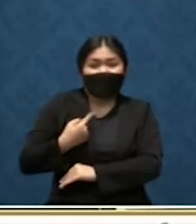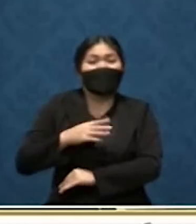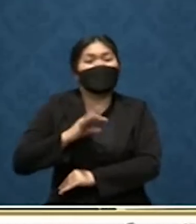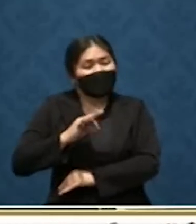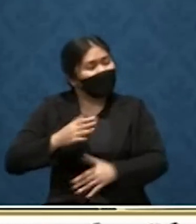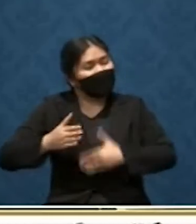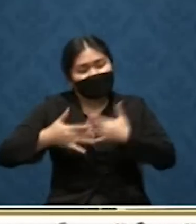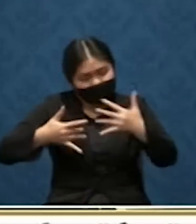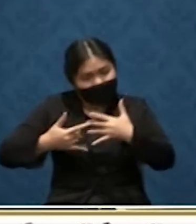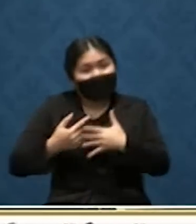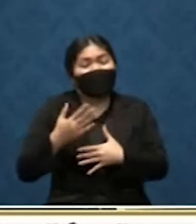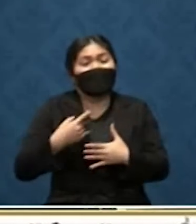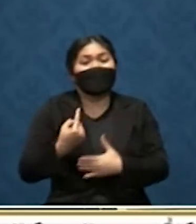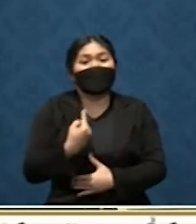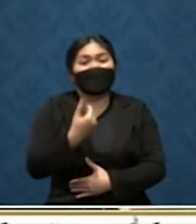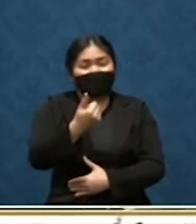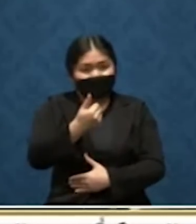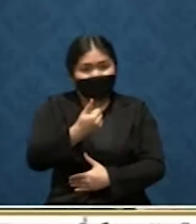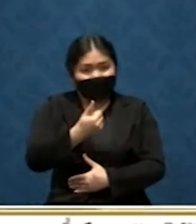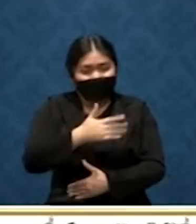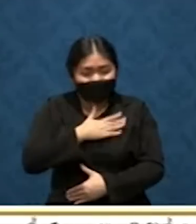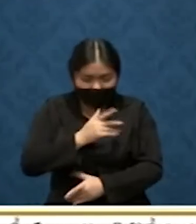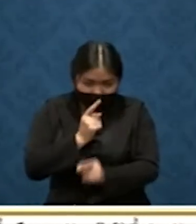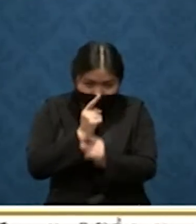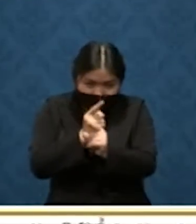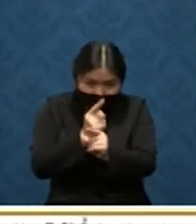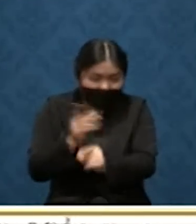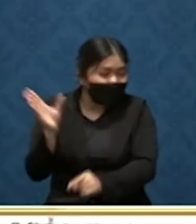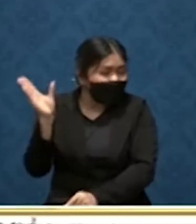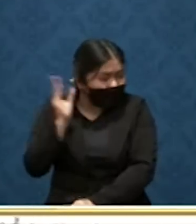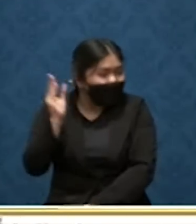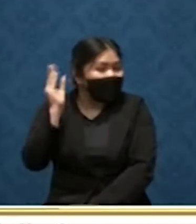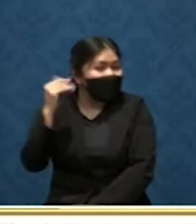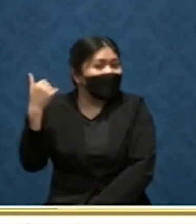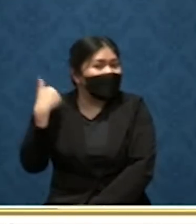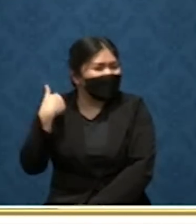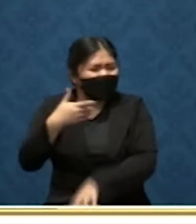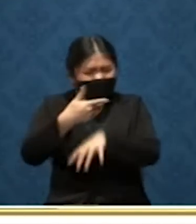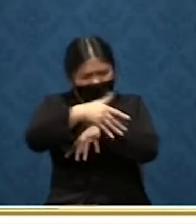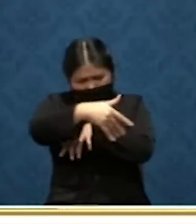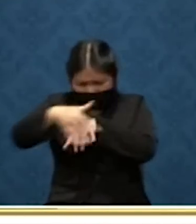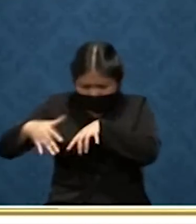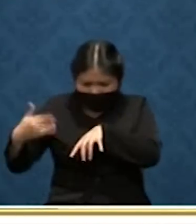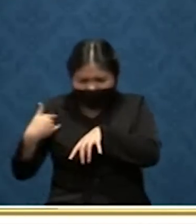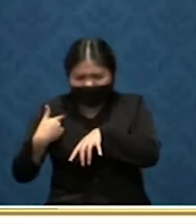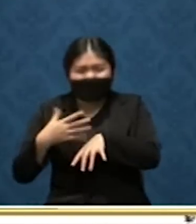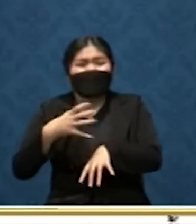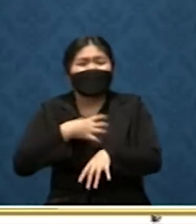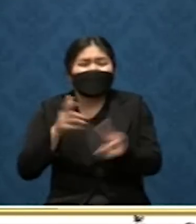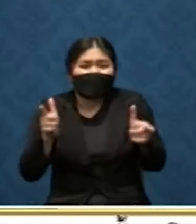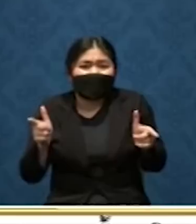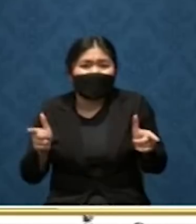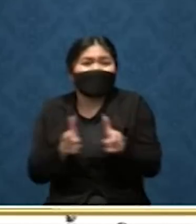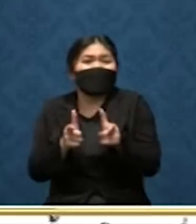ijuanaกกอผมติดตามราฟังท่านมาตลอด ตกเหนวท่ไปไกลมากฉะนั้อยากให้เขากะชับมา